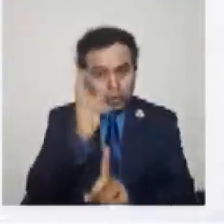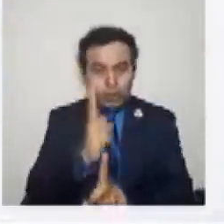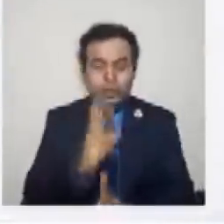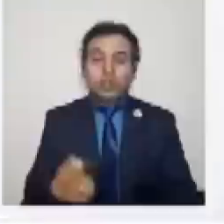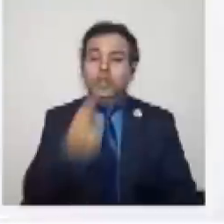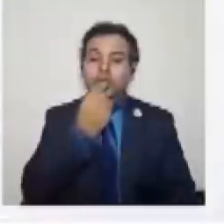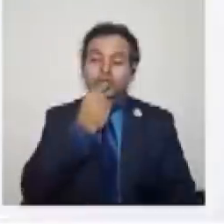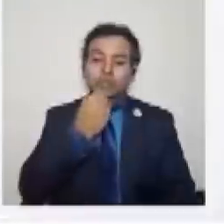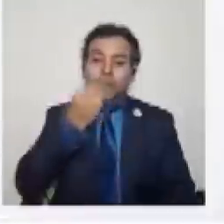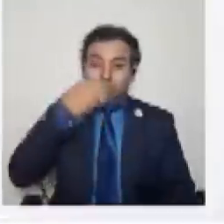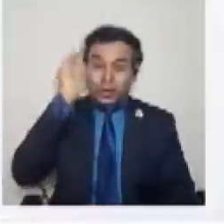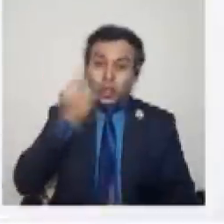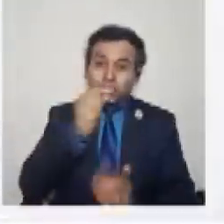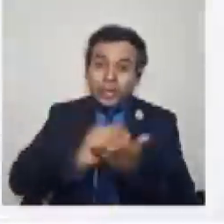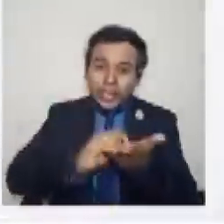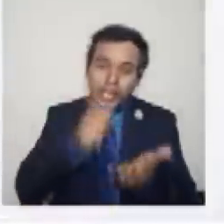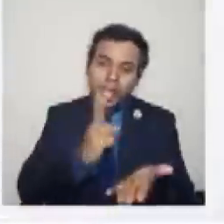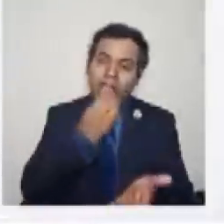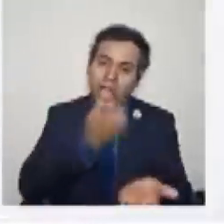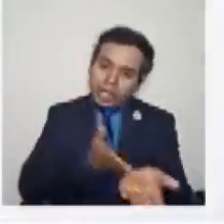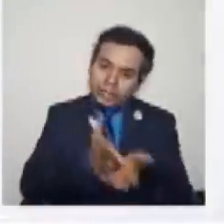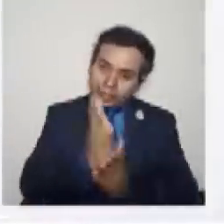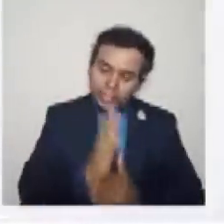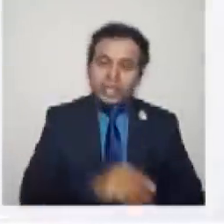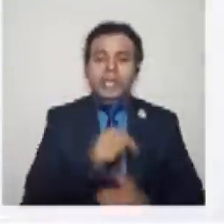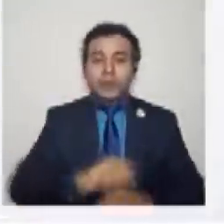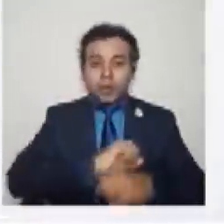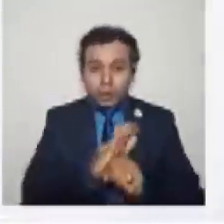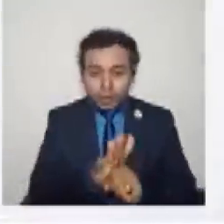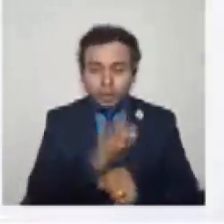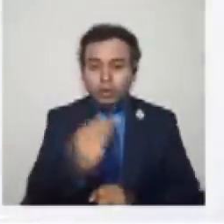চিকিৎসকের পরামর্শ অনুযায়ী অবশ্যই চিকিৎসা চালিয়ে যাবেন এবং